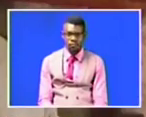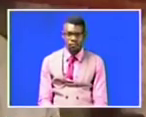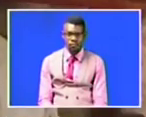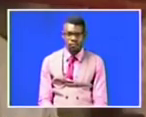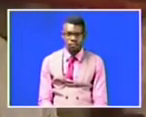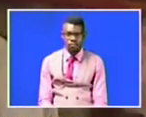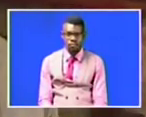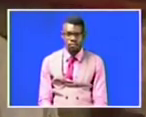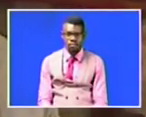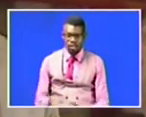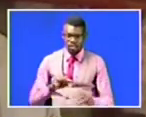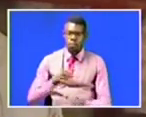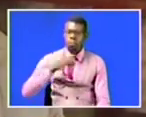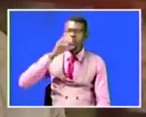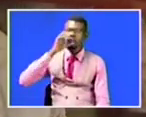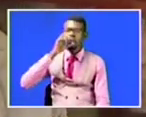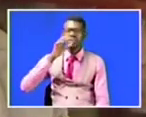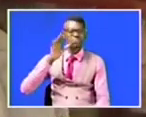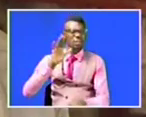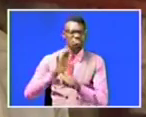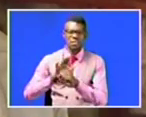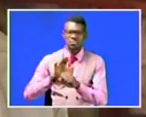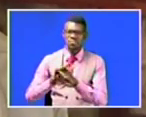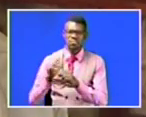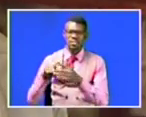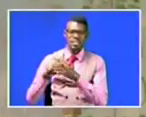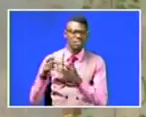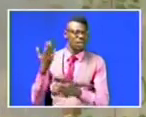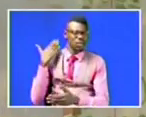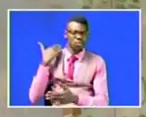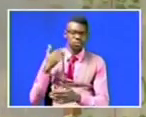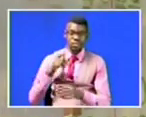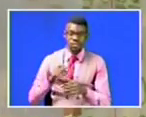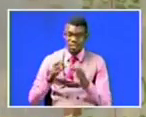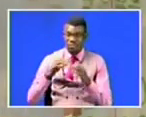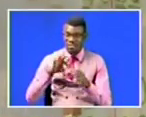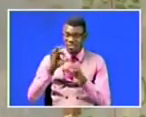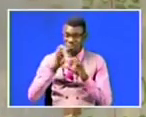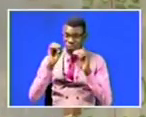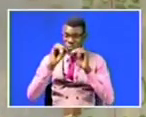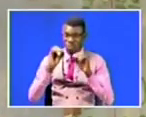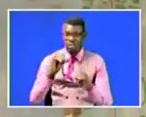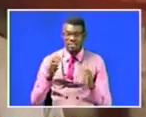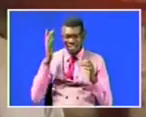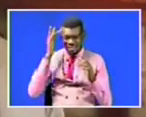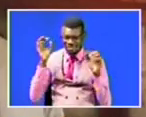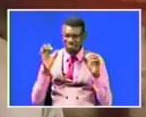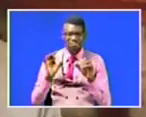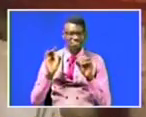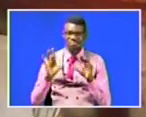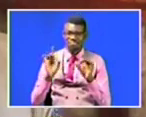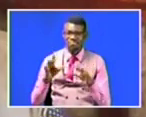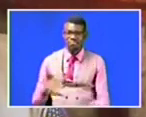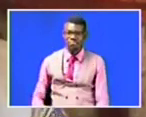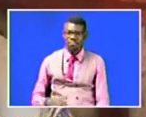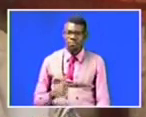Nianza kunywa kitabu, nimesipa kunywa chai, kichwa wanki na nyuma. Kwa baridi hapana, moto ndio mzuri. Baridi haitachoma